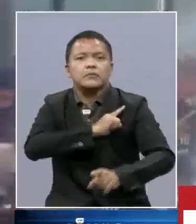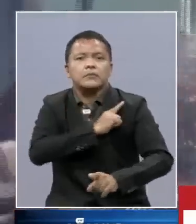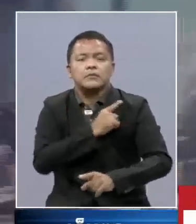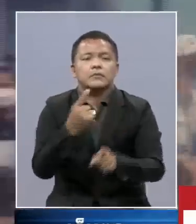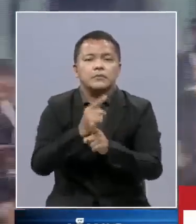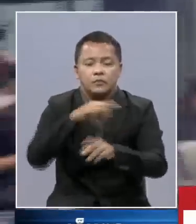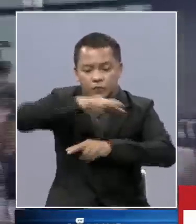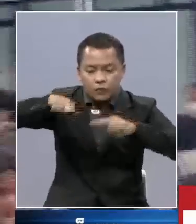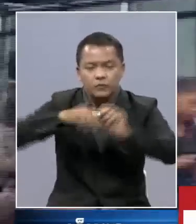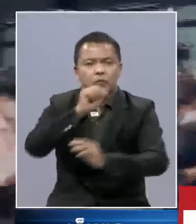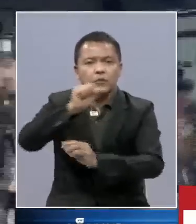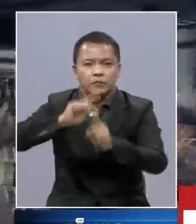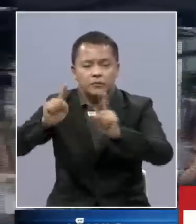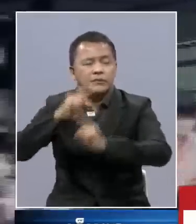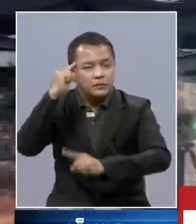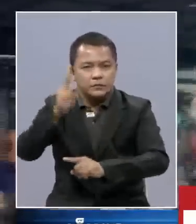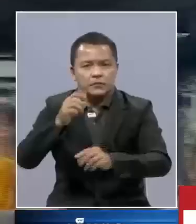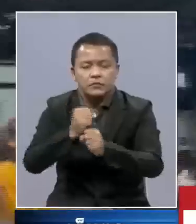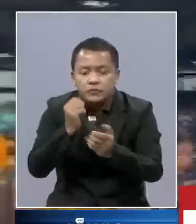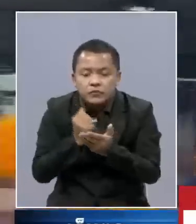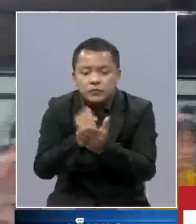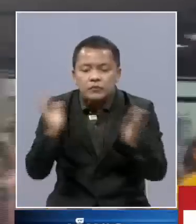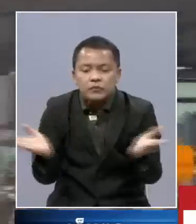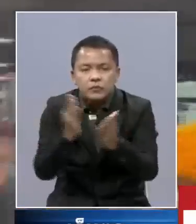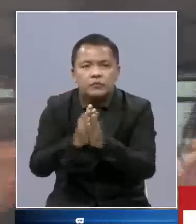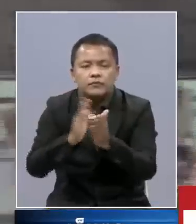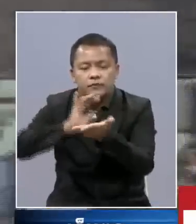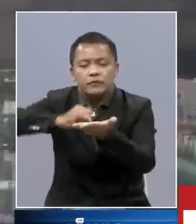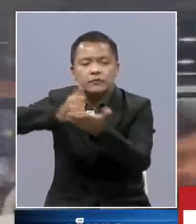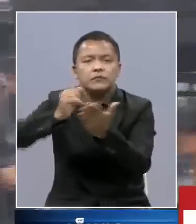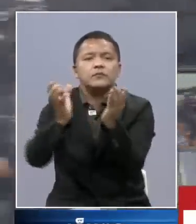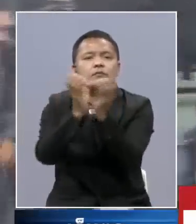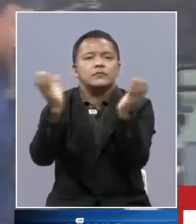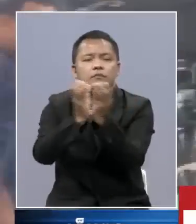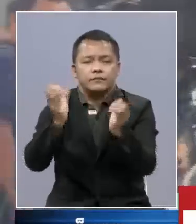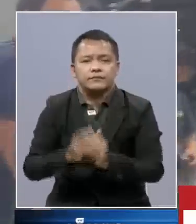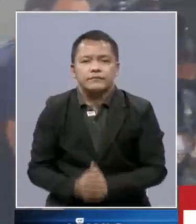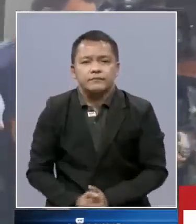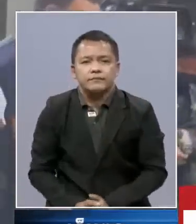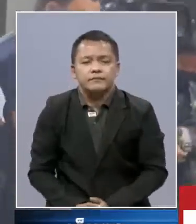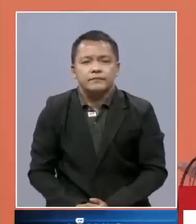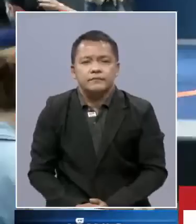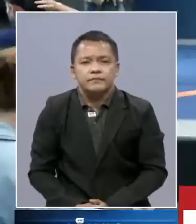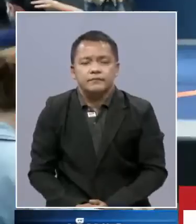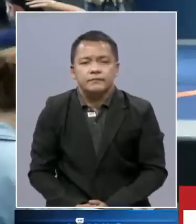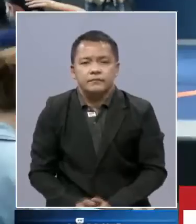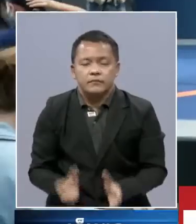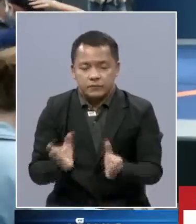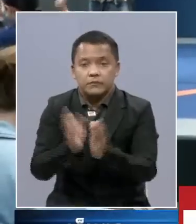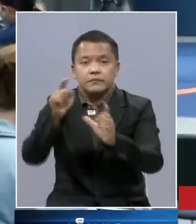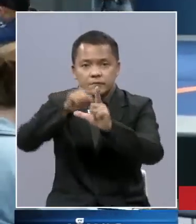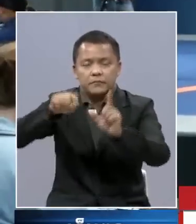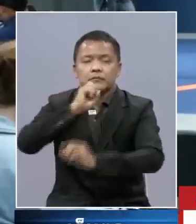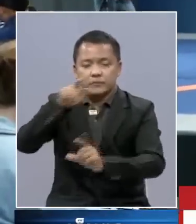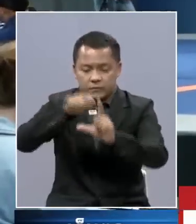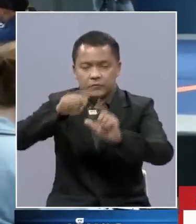แค่ควบคุมสภาเท่านั้นแต่ว่าจะต้องขับเคลื่อนในเรื่องของการฟื้นฟูประชาธิปไตยด้วยค่ะซึ่งทางพรรคเก้าไกลบอกนะ